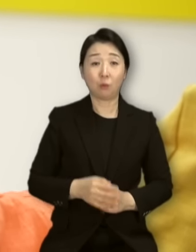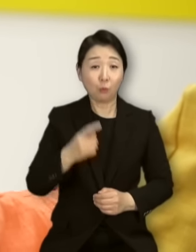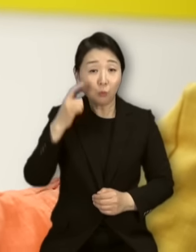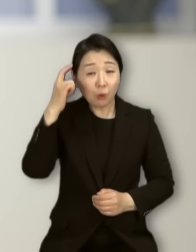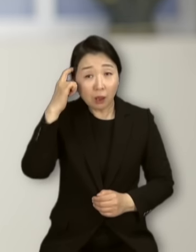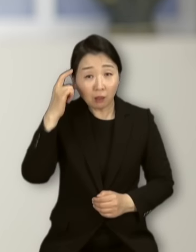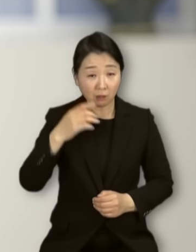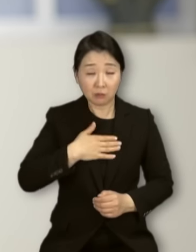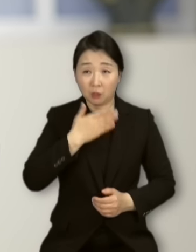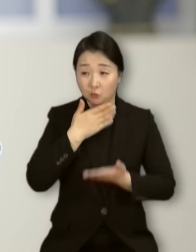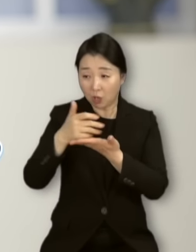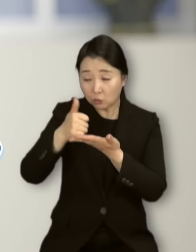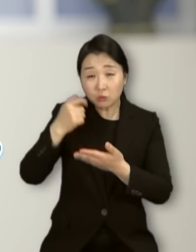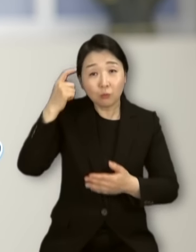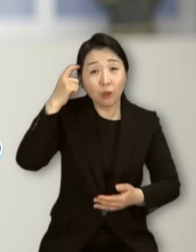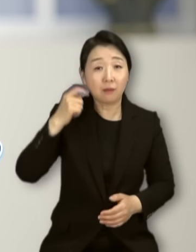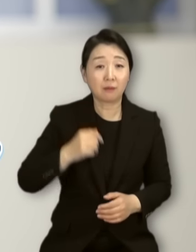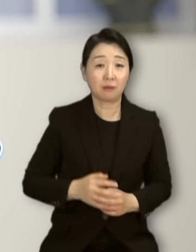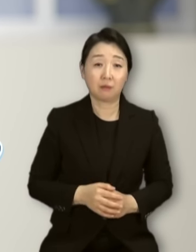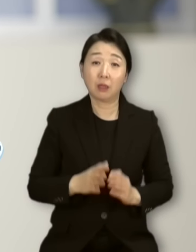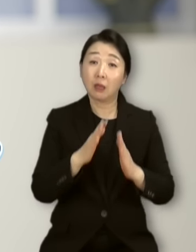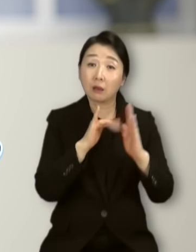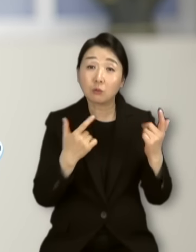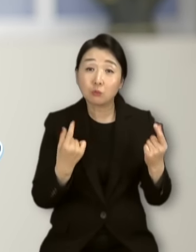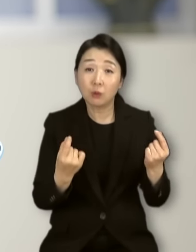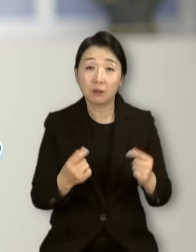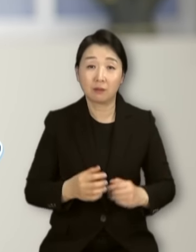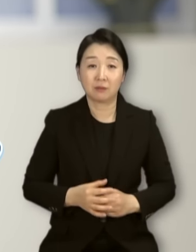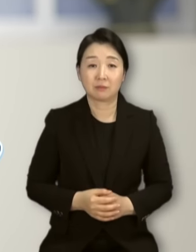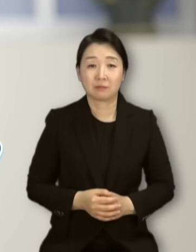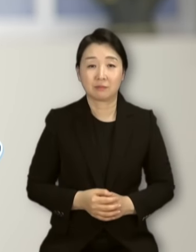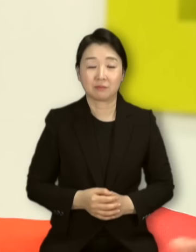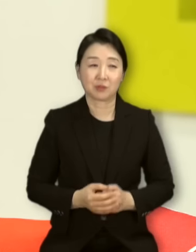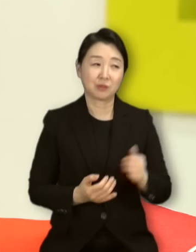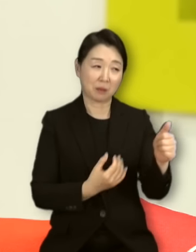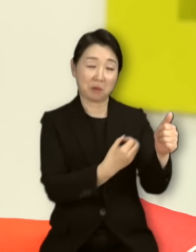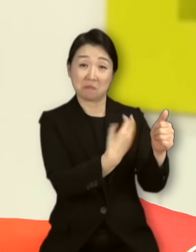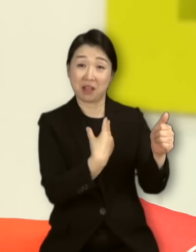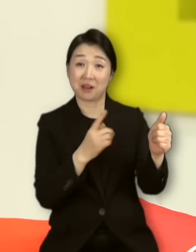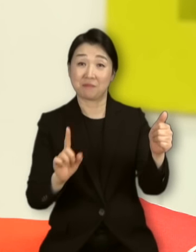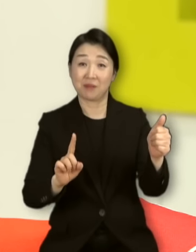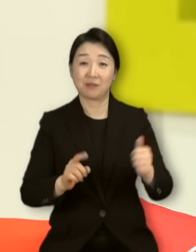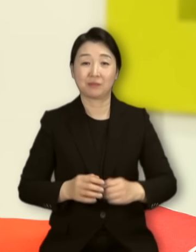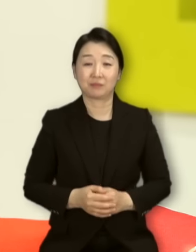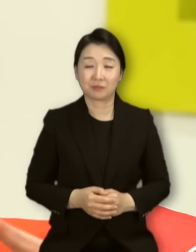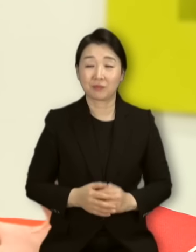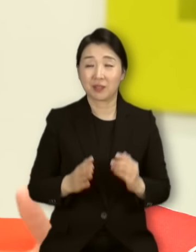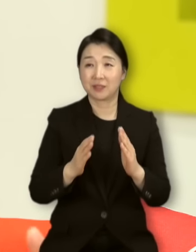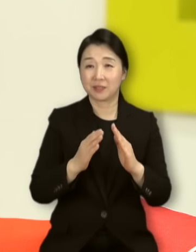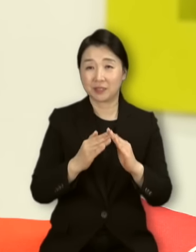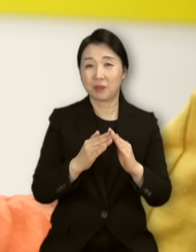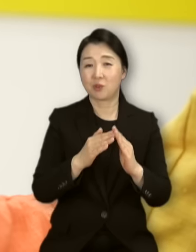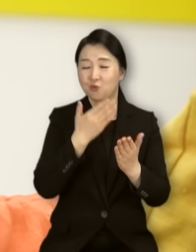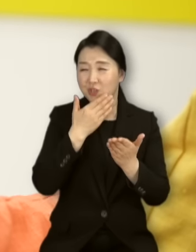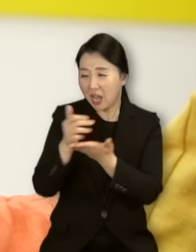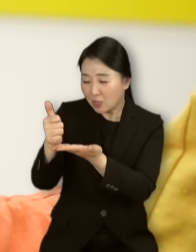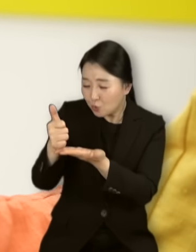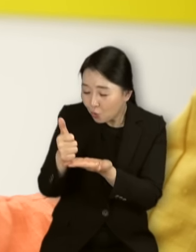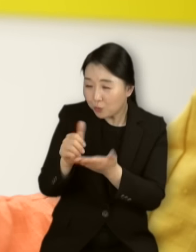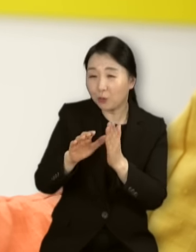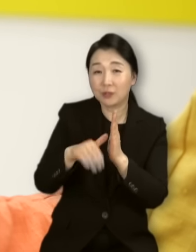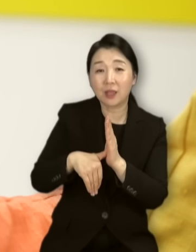거죠 왜 내가 귀한 손님이야 가족이지 그랬더니 저희 남편이 하는 말이 집에 가장 너무 귀한